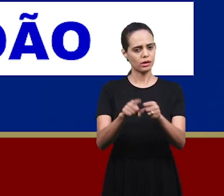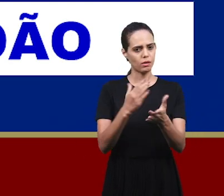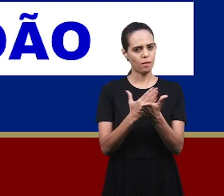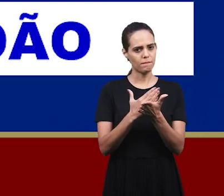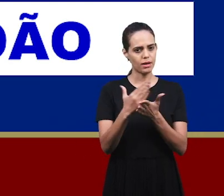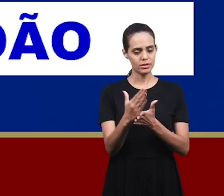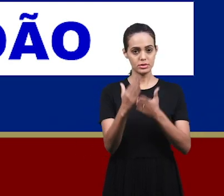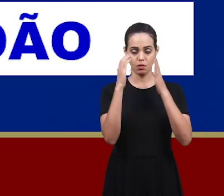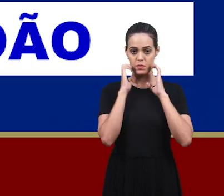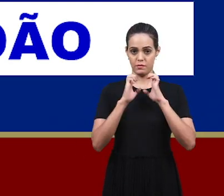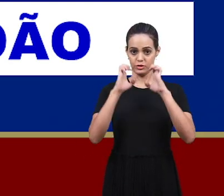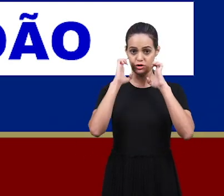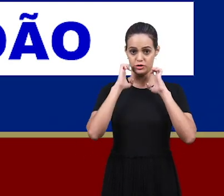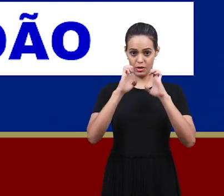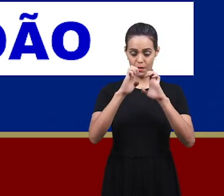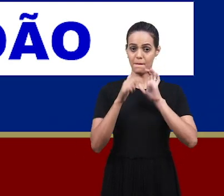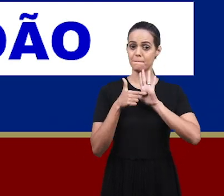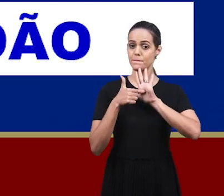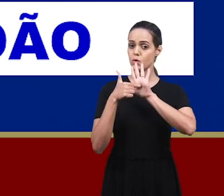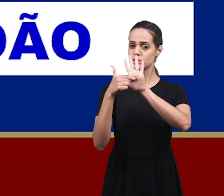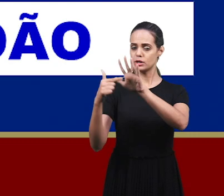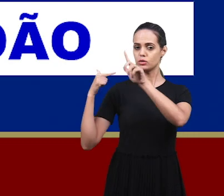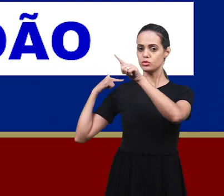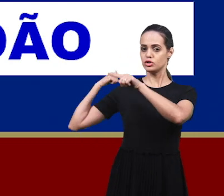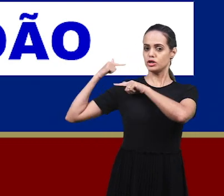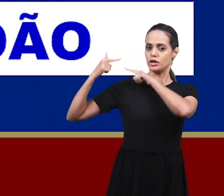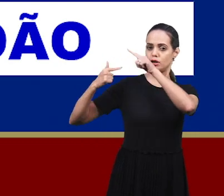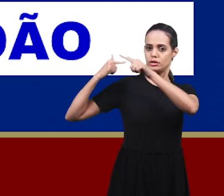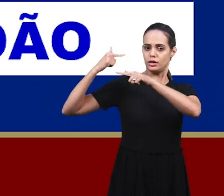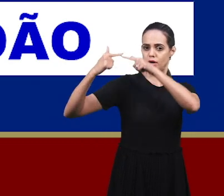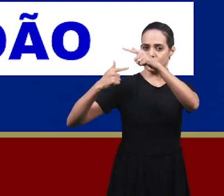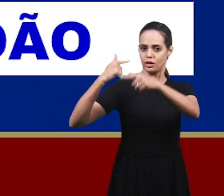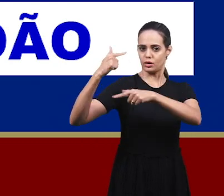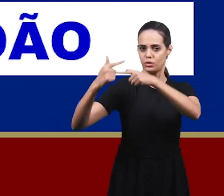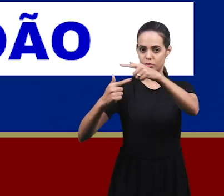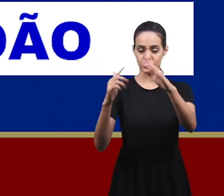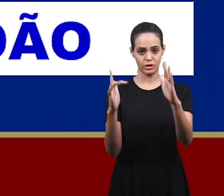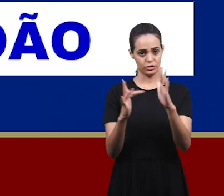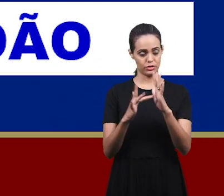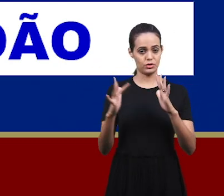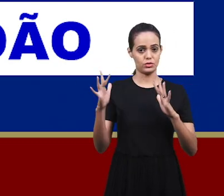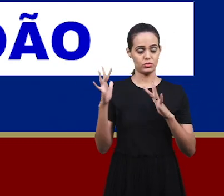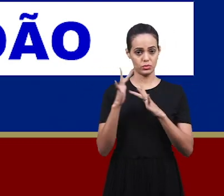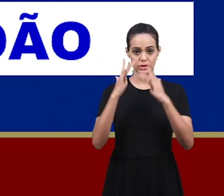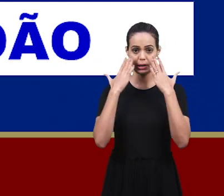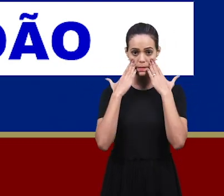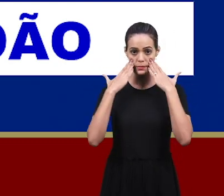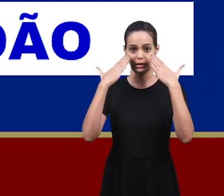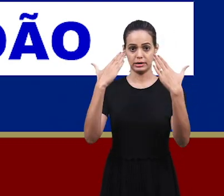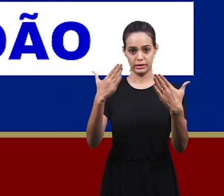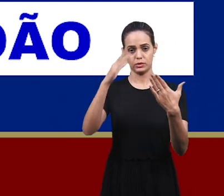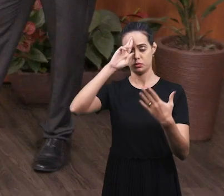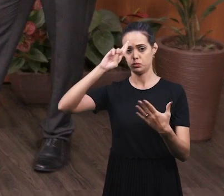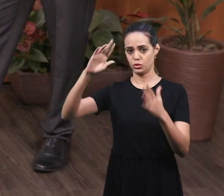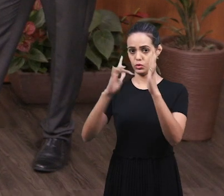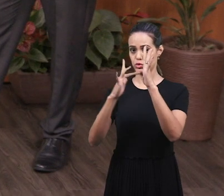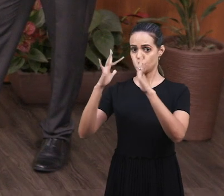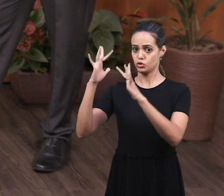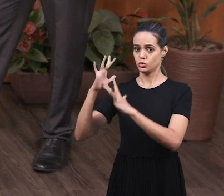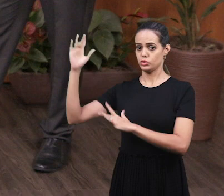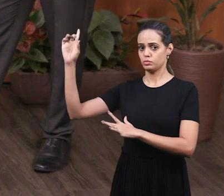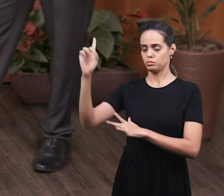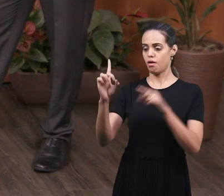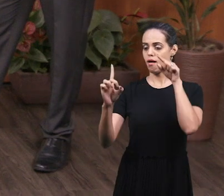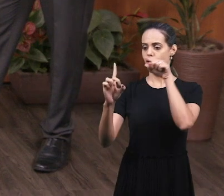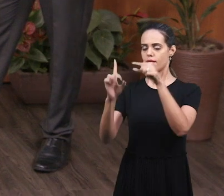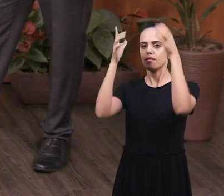prêtez attention, en décrivant la généalogie du Seigneur Jésus. et en les présentant